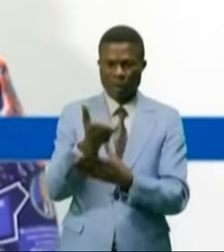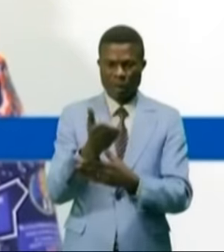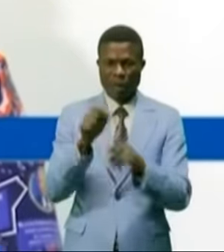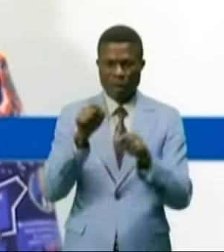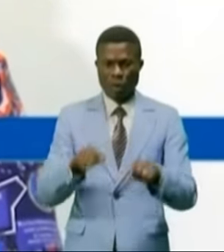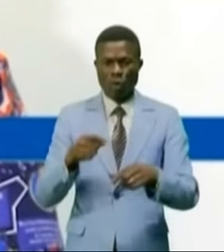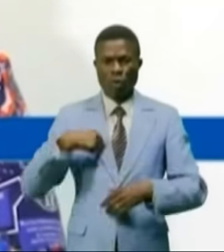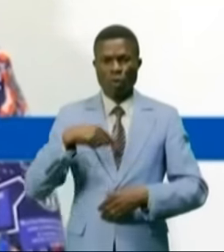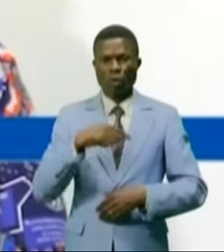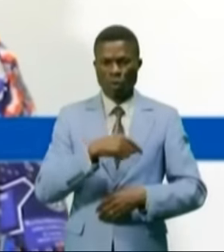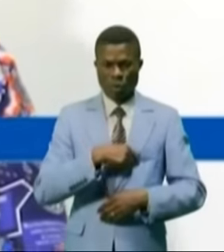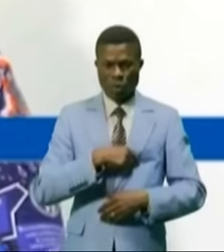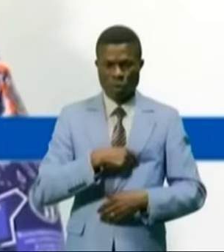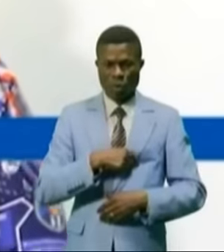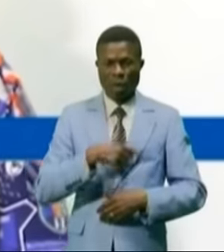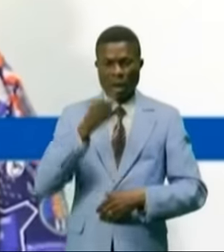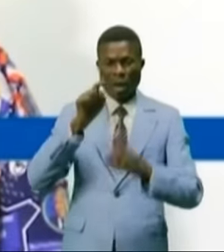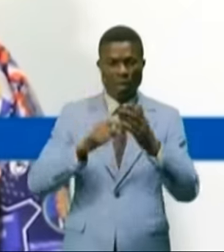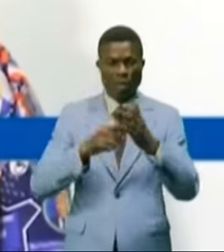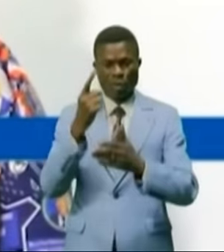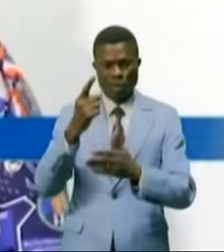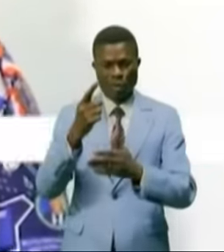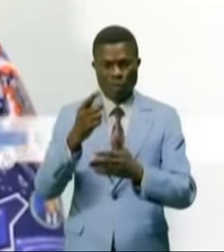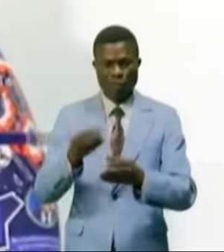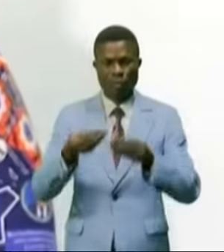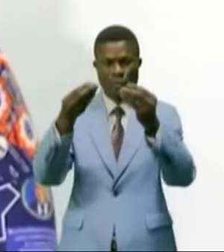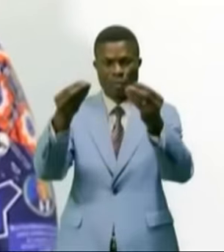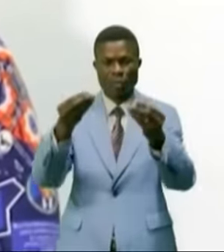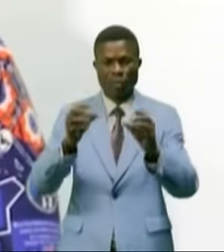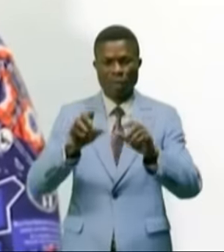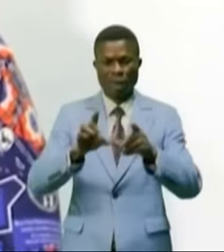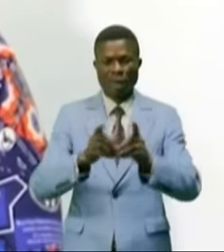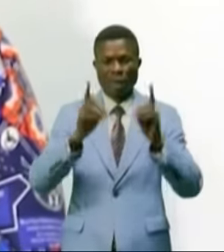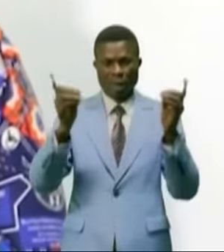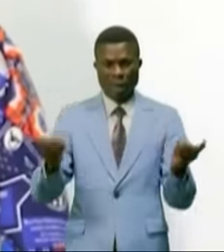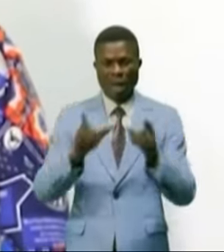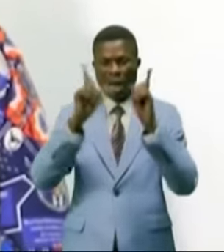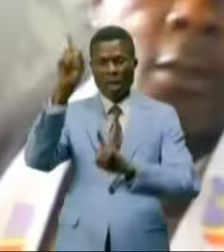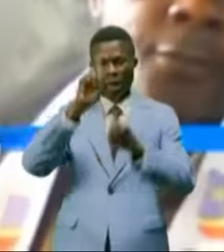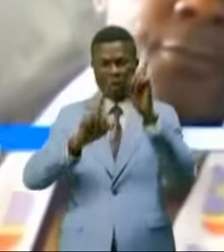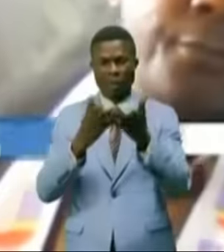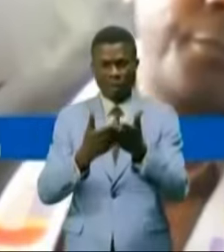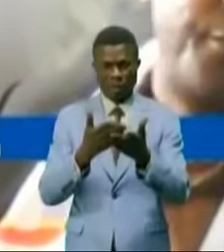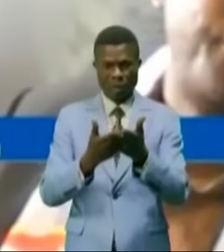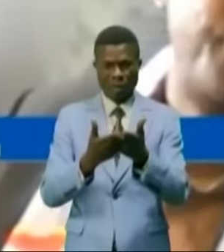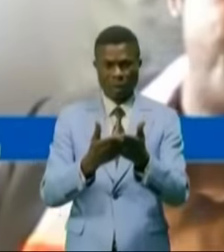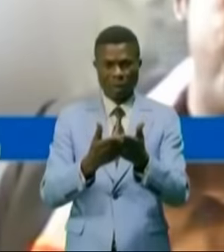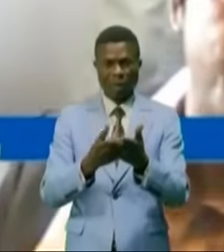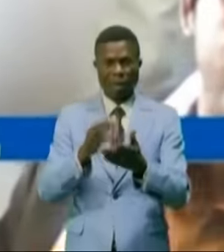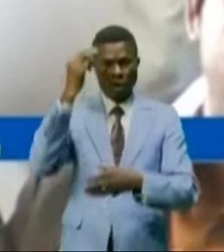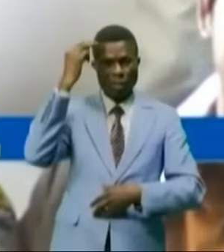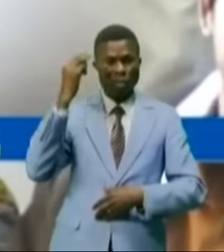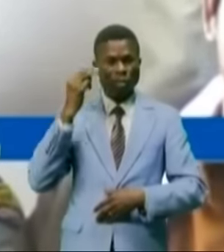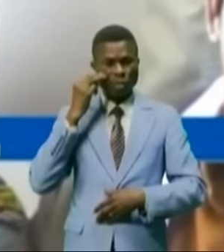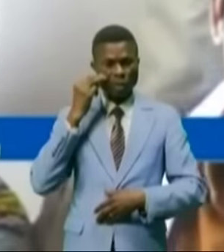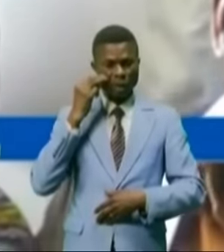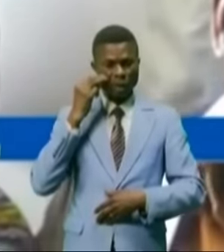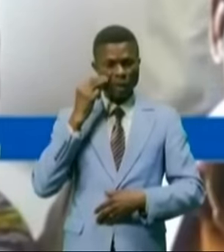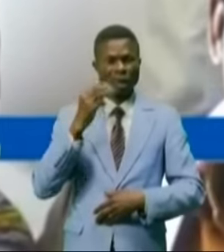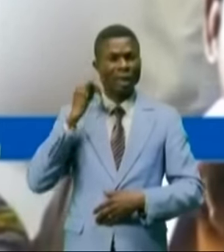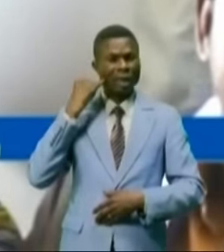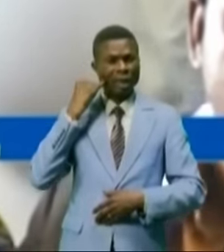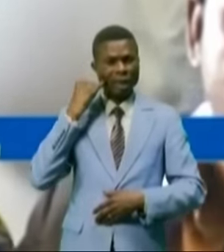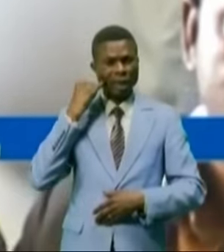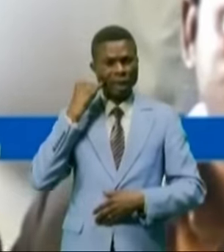nous avons pour une première fois sorti un dictionnaire de la langue des signes. La ministre Irène Essambo Diatta est